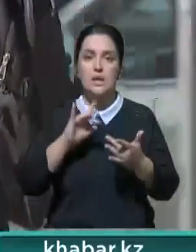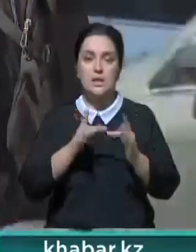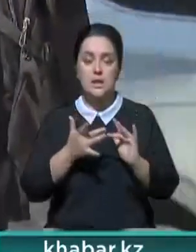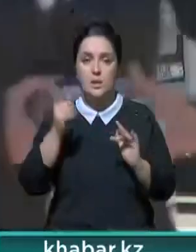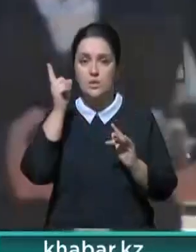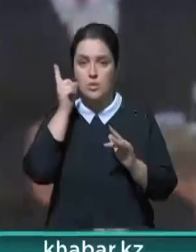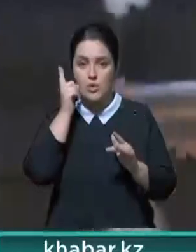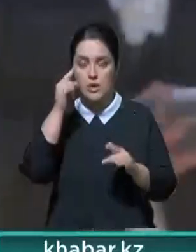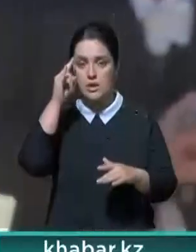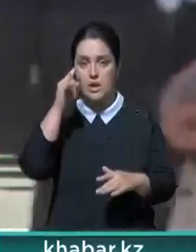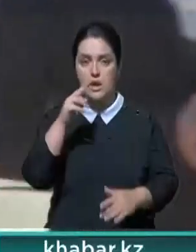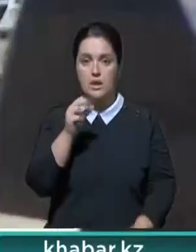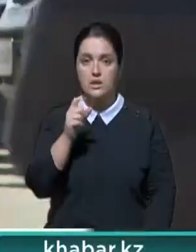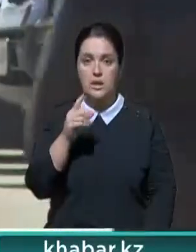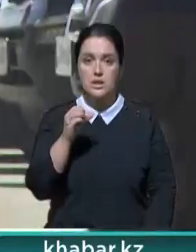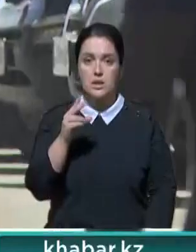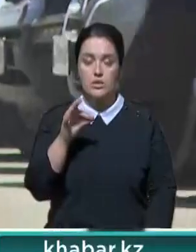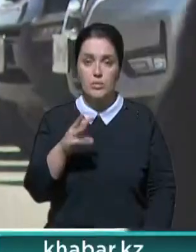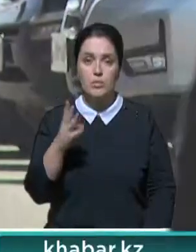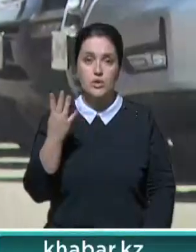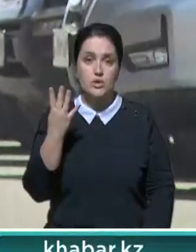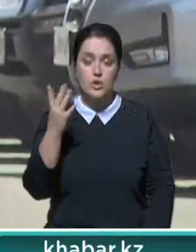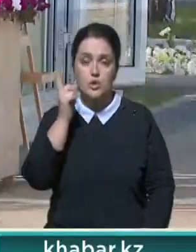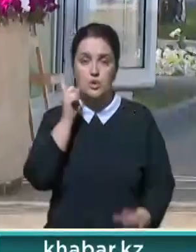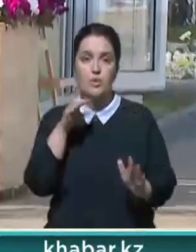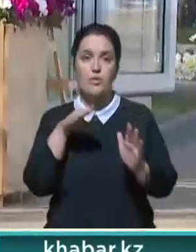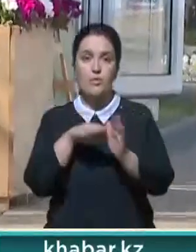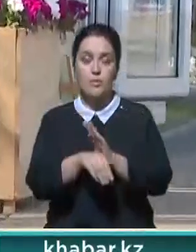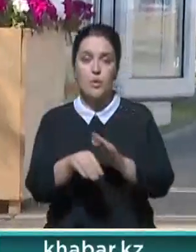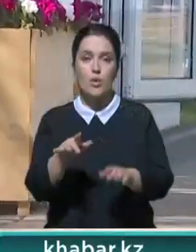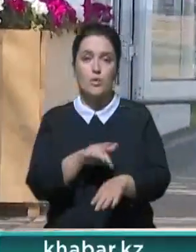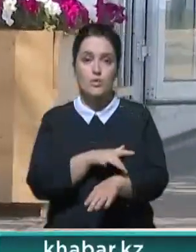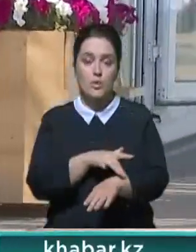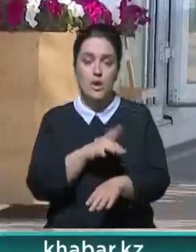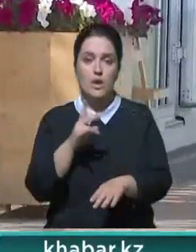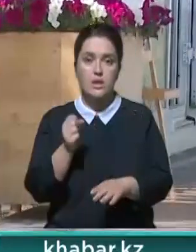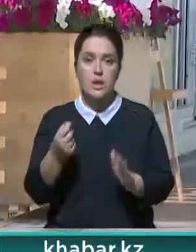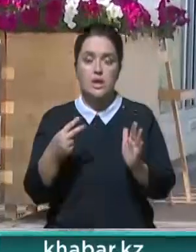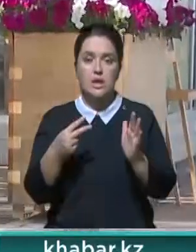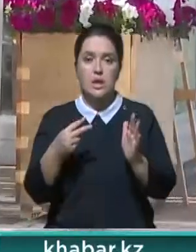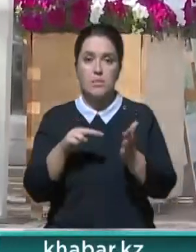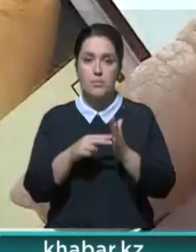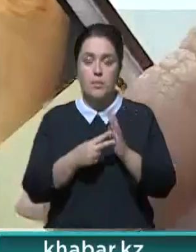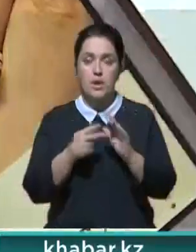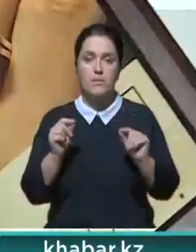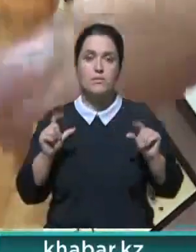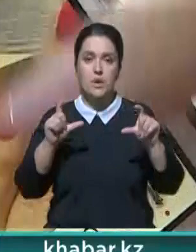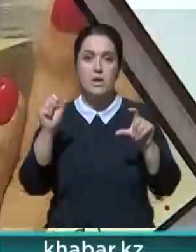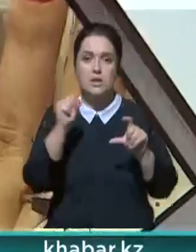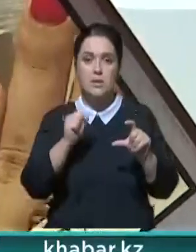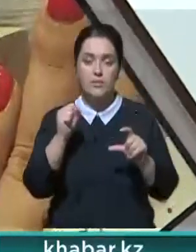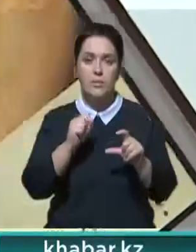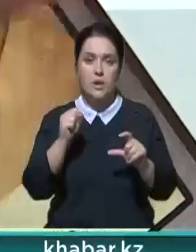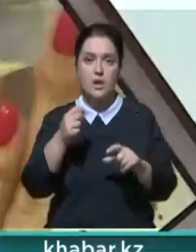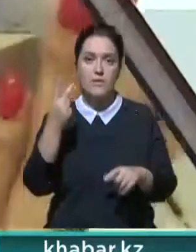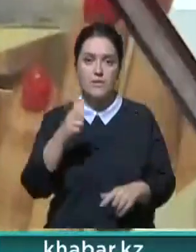интернета. К примеру, в Казахтелекоме, куда входят 4 сотовых оператора, услуги на некоторые тарифные планы подорожают с августа в